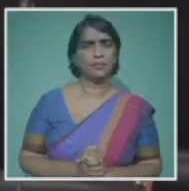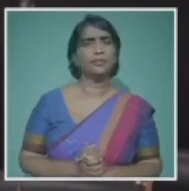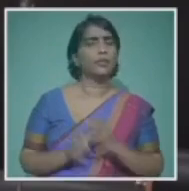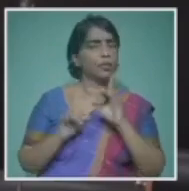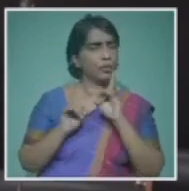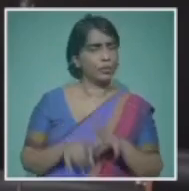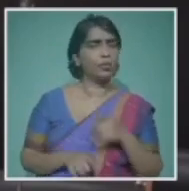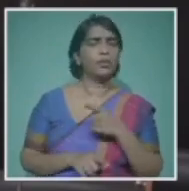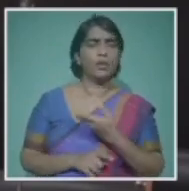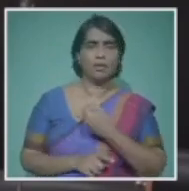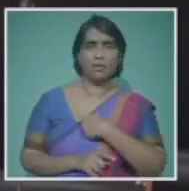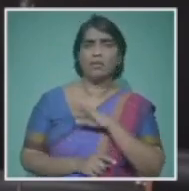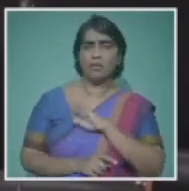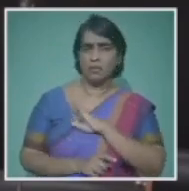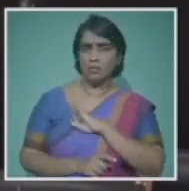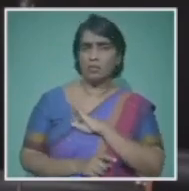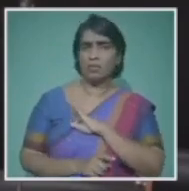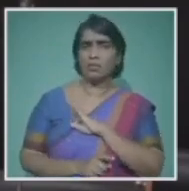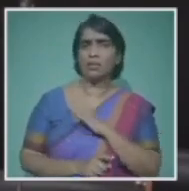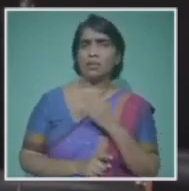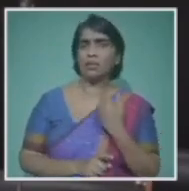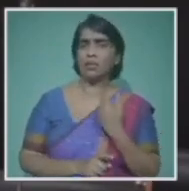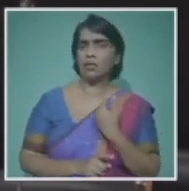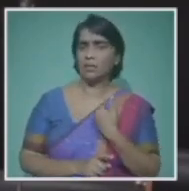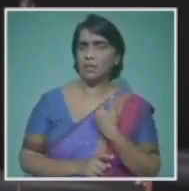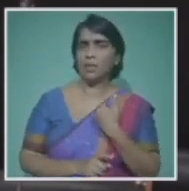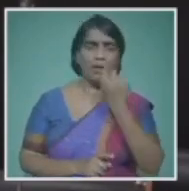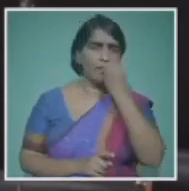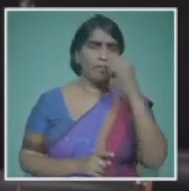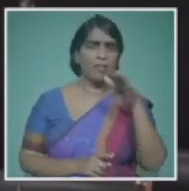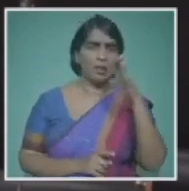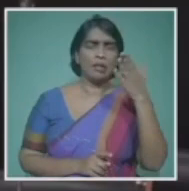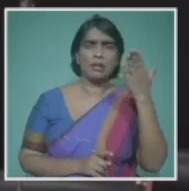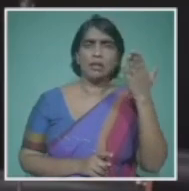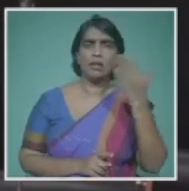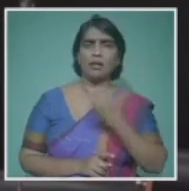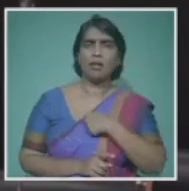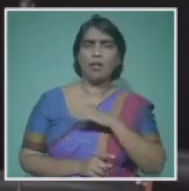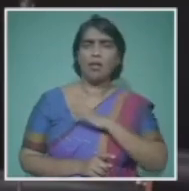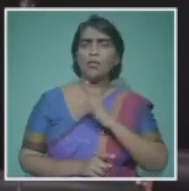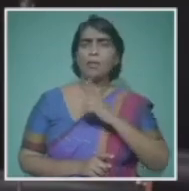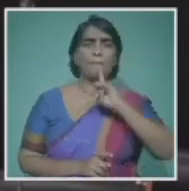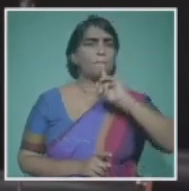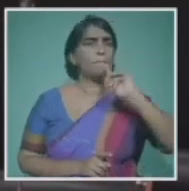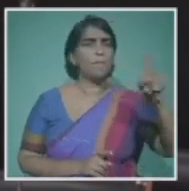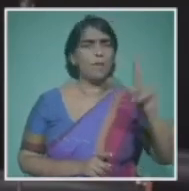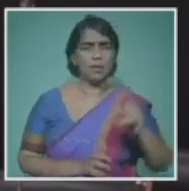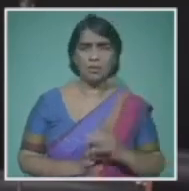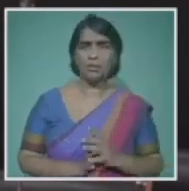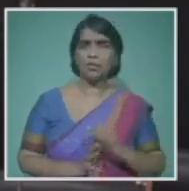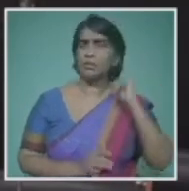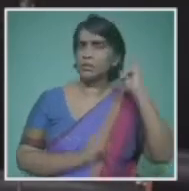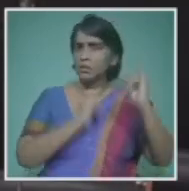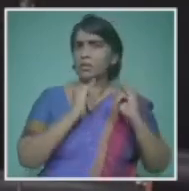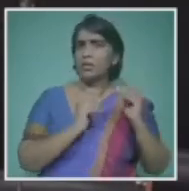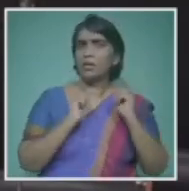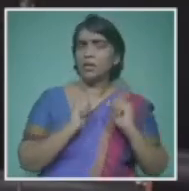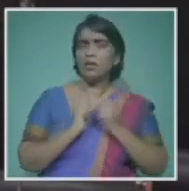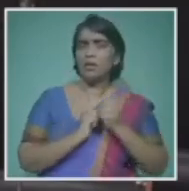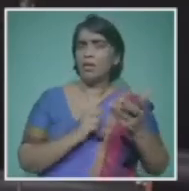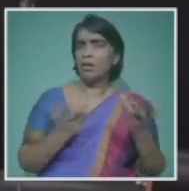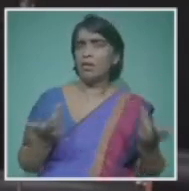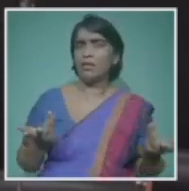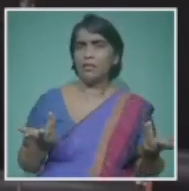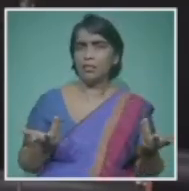එවැනි භික්ෂුරමක් අපේ මල්වත්ත දසගිරිය මහානායකට බනිනවා. දොස් කියනවා, කොහොමද මේ කරගෙන